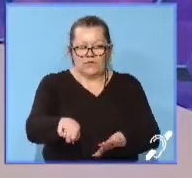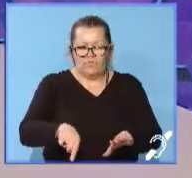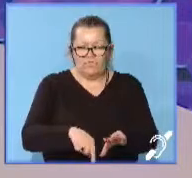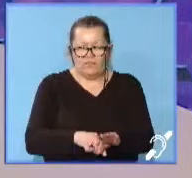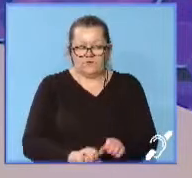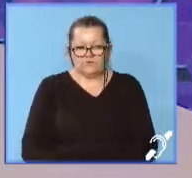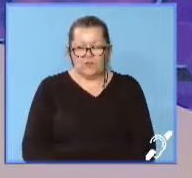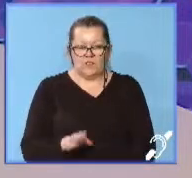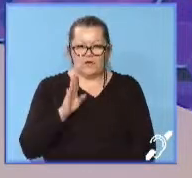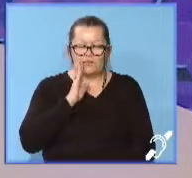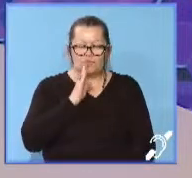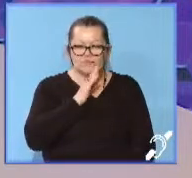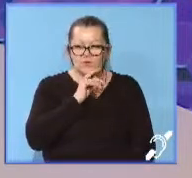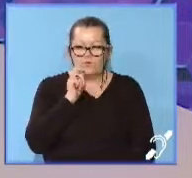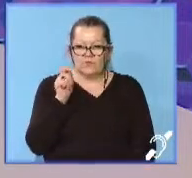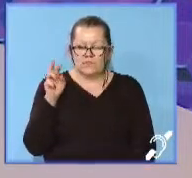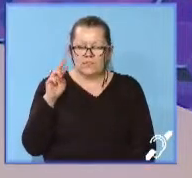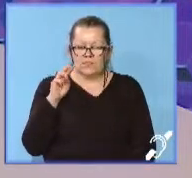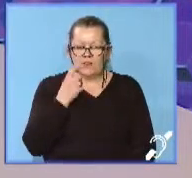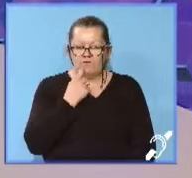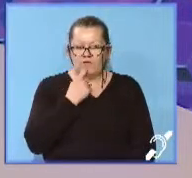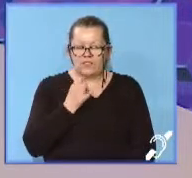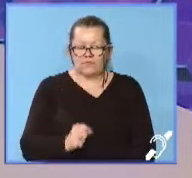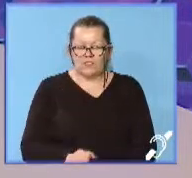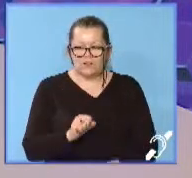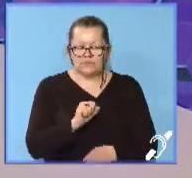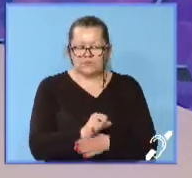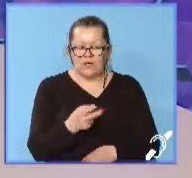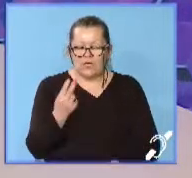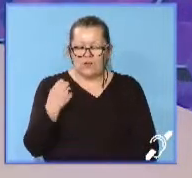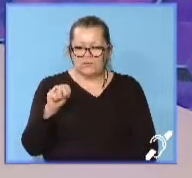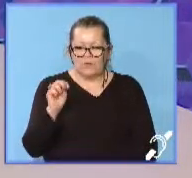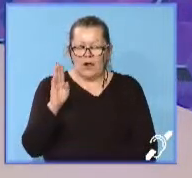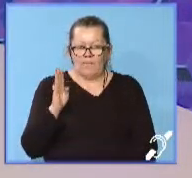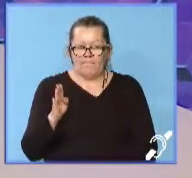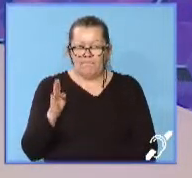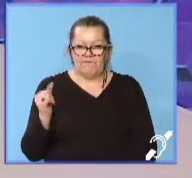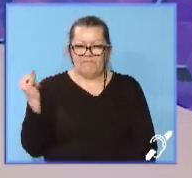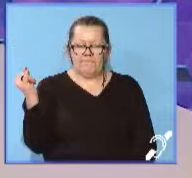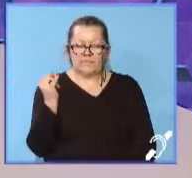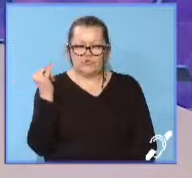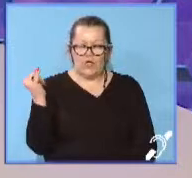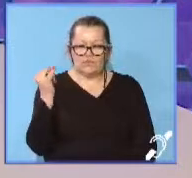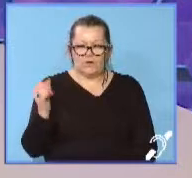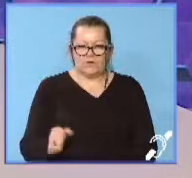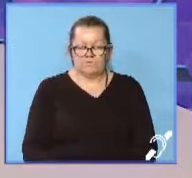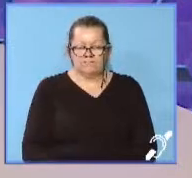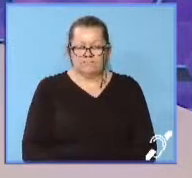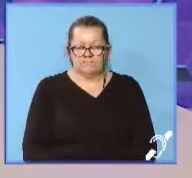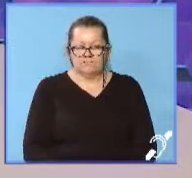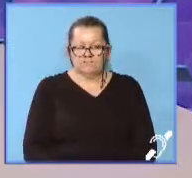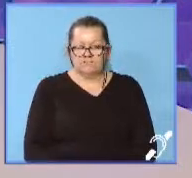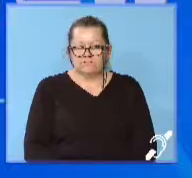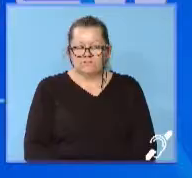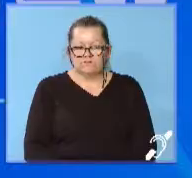Regional și postate ulterior pe canalul de YouTube al TVR Craiova în săptămâna 8 14